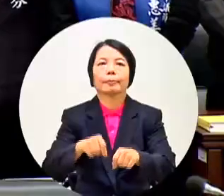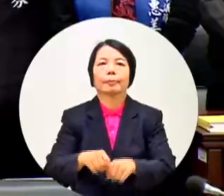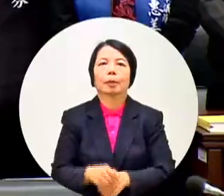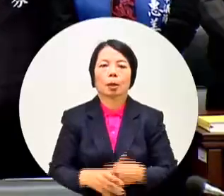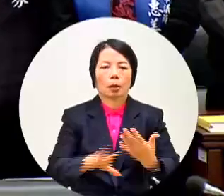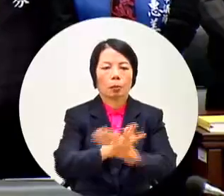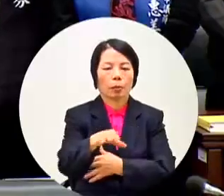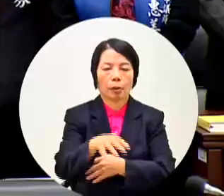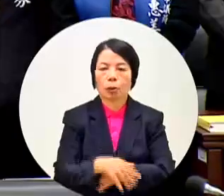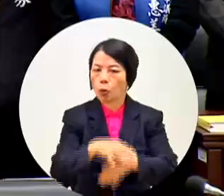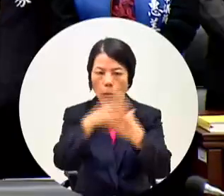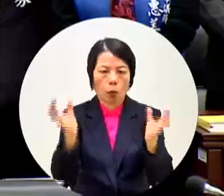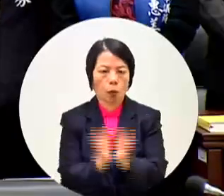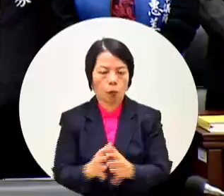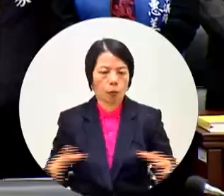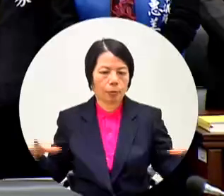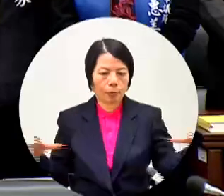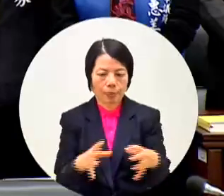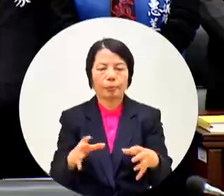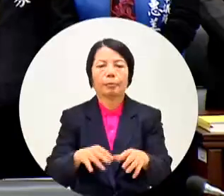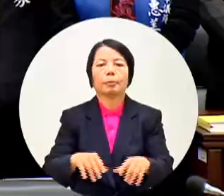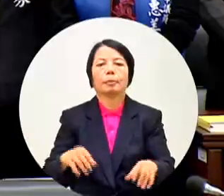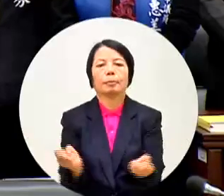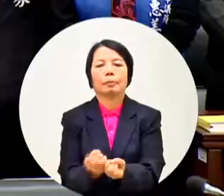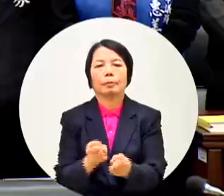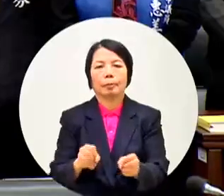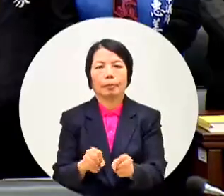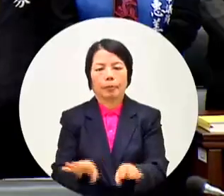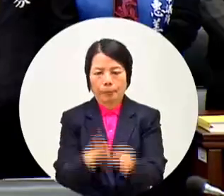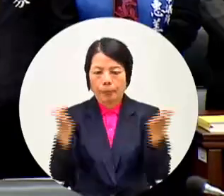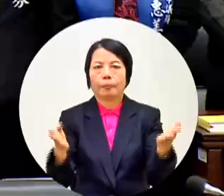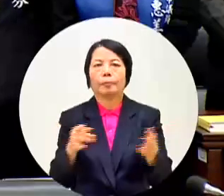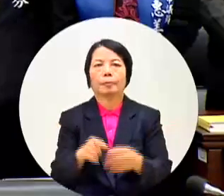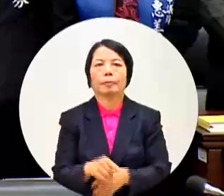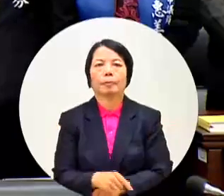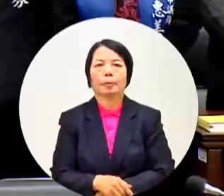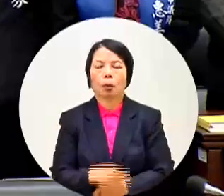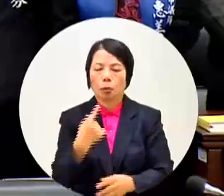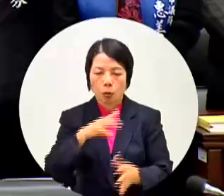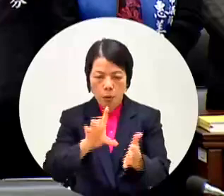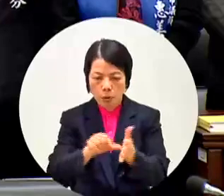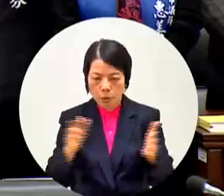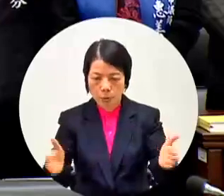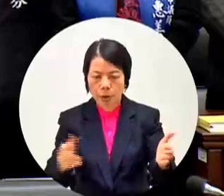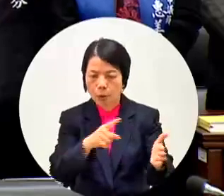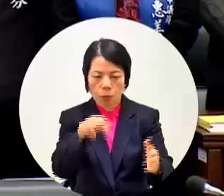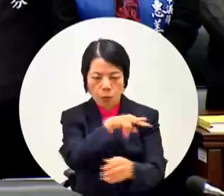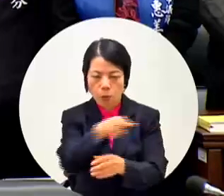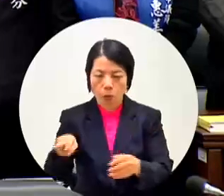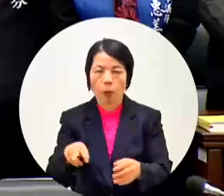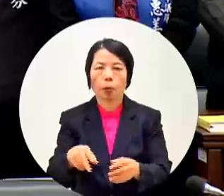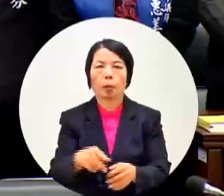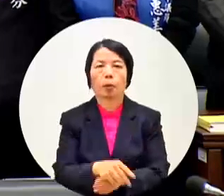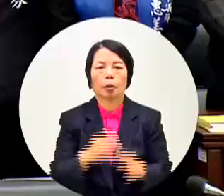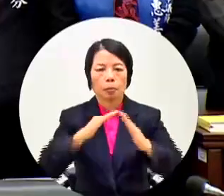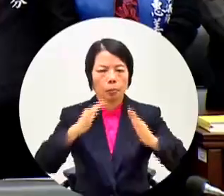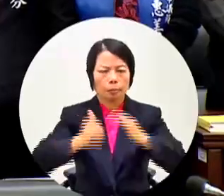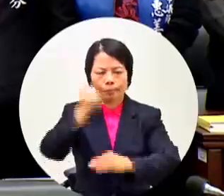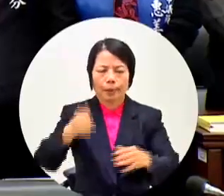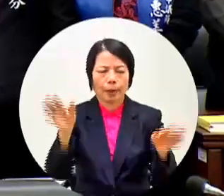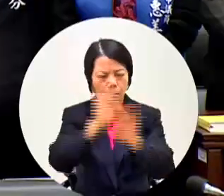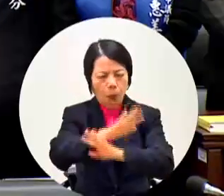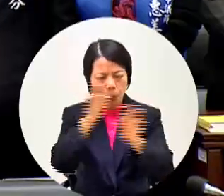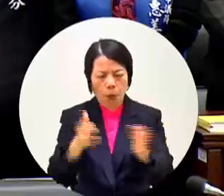的局长，我看到在这段时间都是日也继夜的在拼，我相信在这种拼的过程当